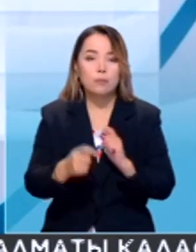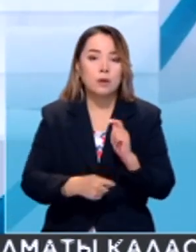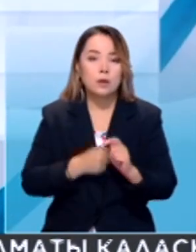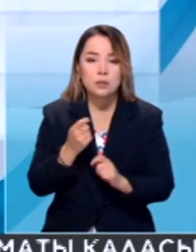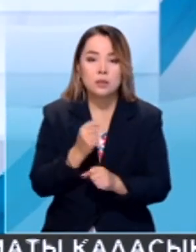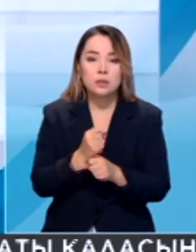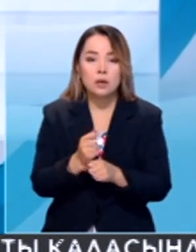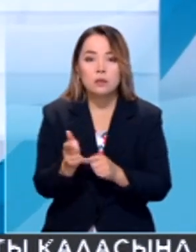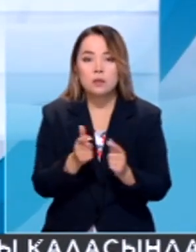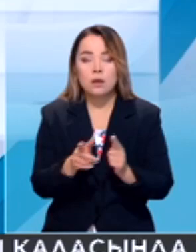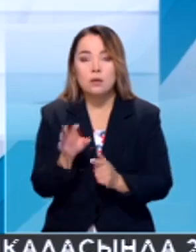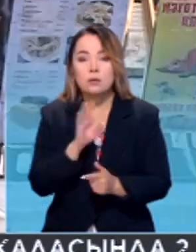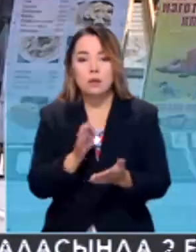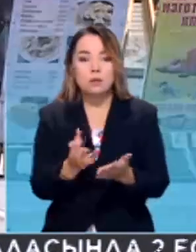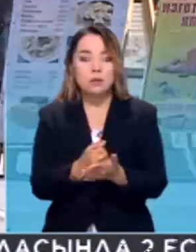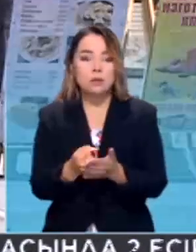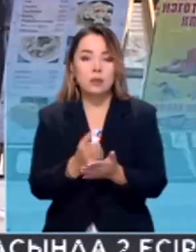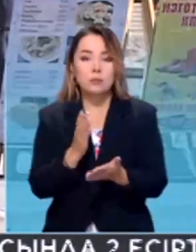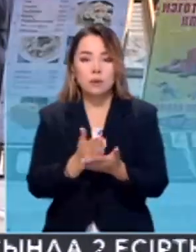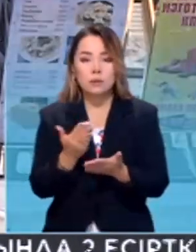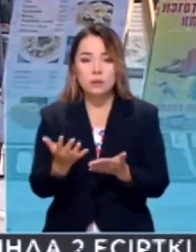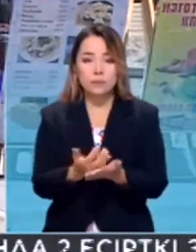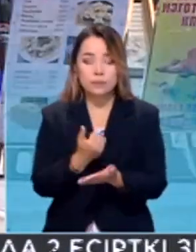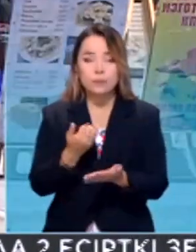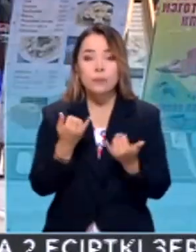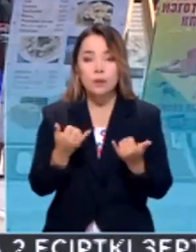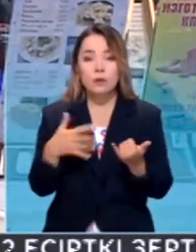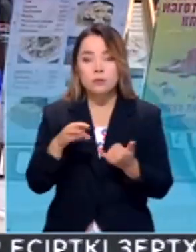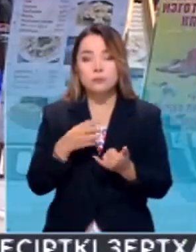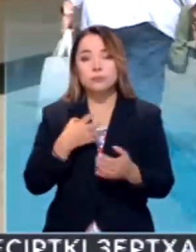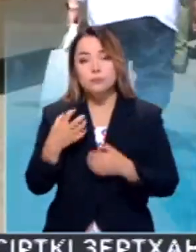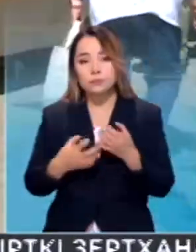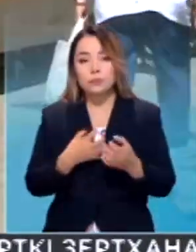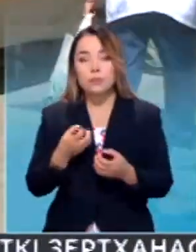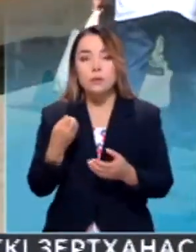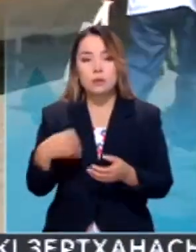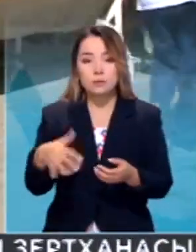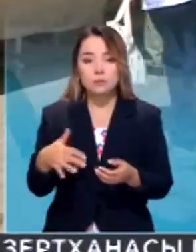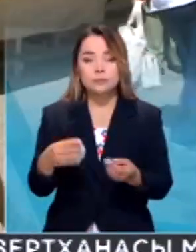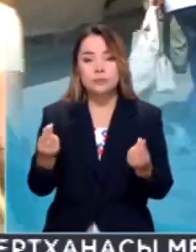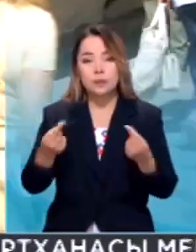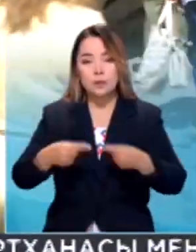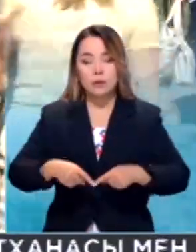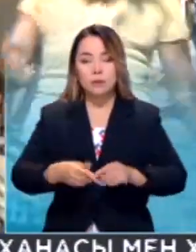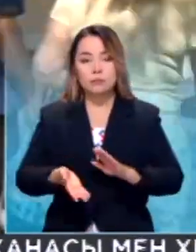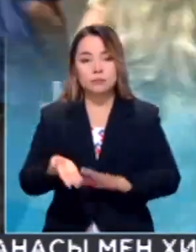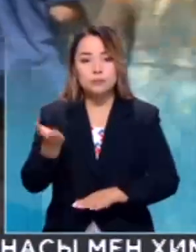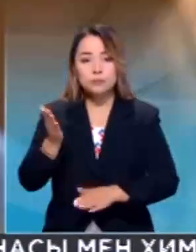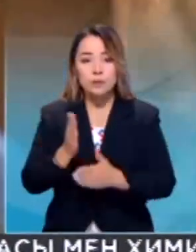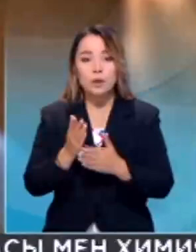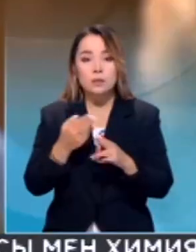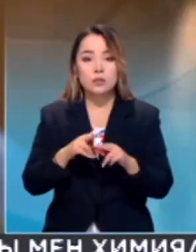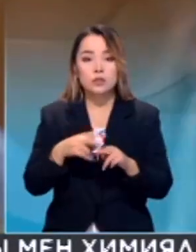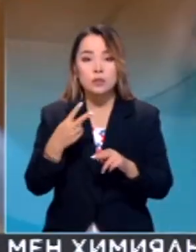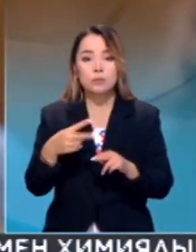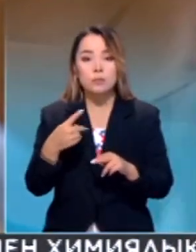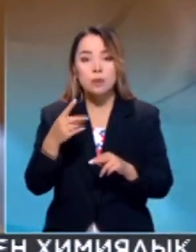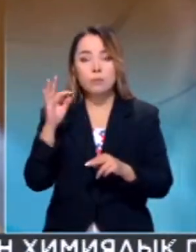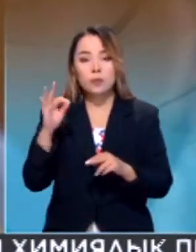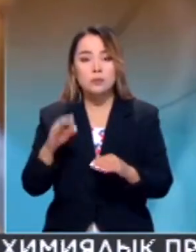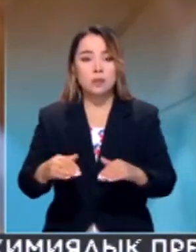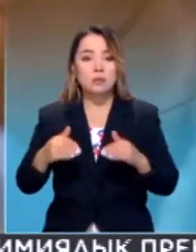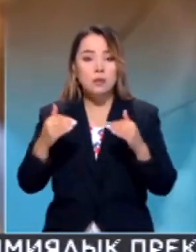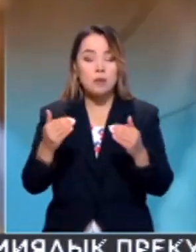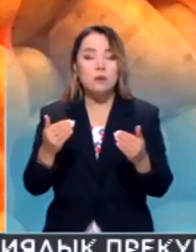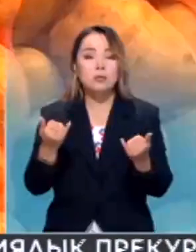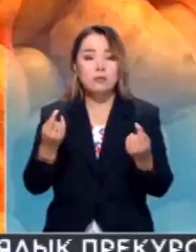өндіруде жетістік бар. Десе де жұртты алаңдатып отырған қымбатшылық пен шарықтаған инфляция. Жыл басында ол 21%-ке жеткен еді.